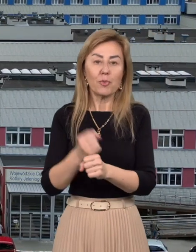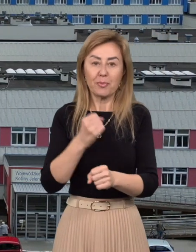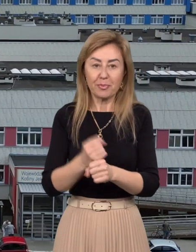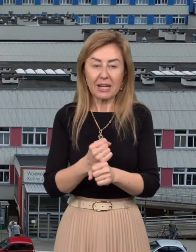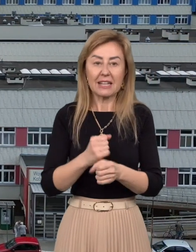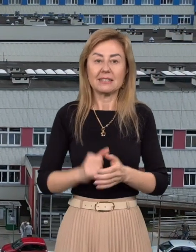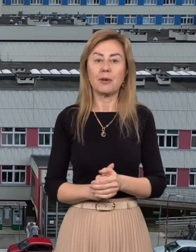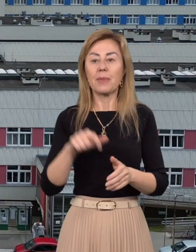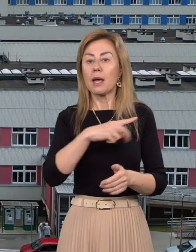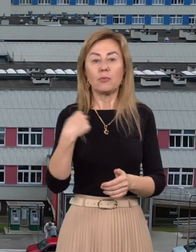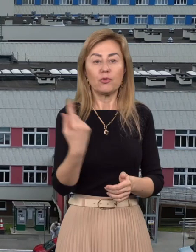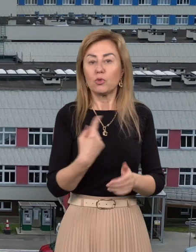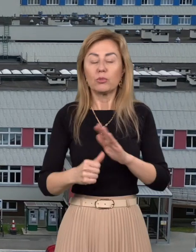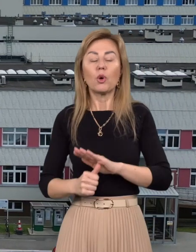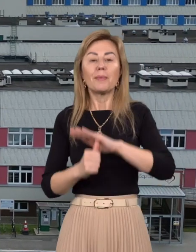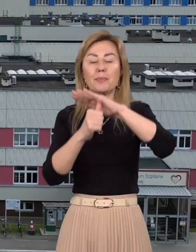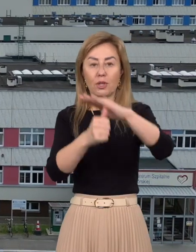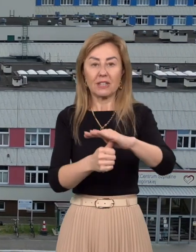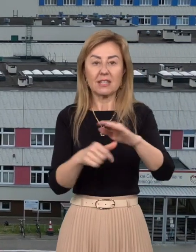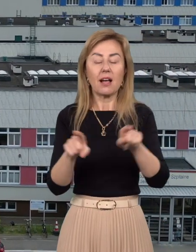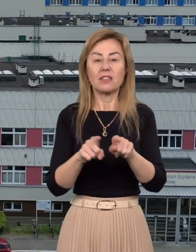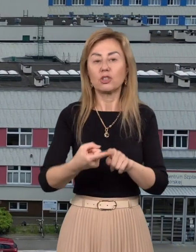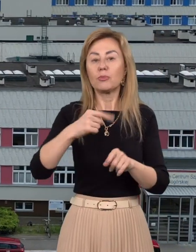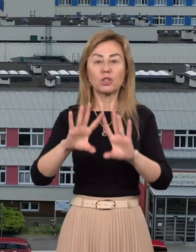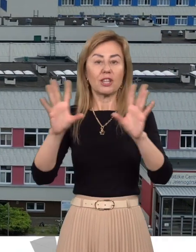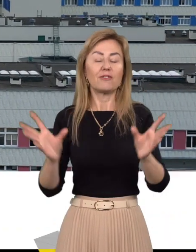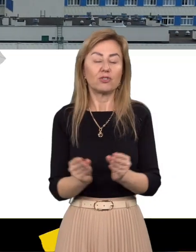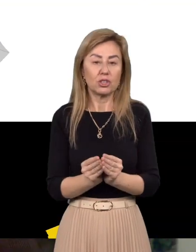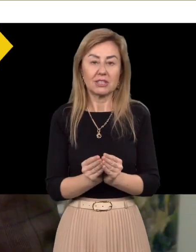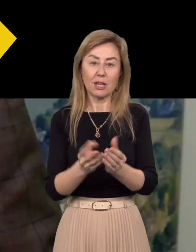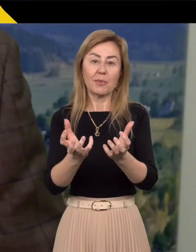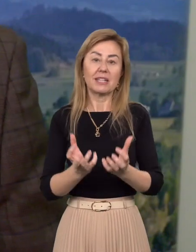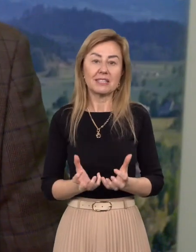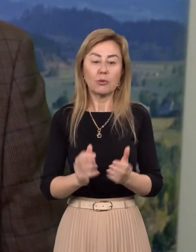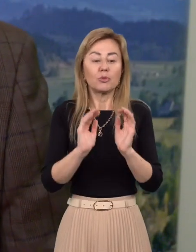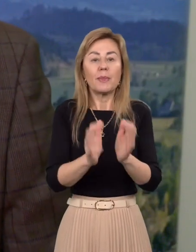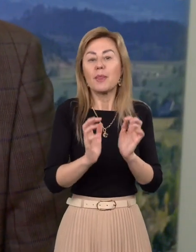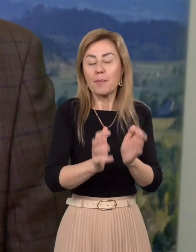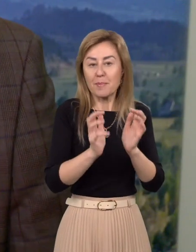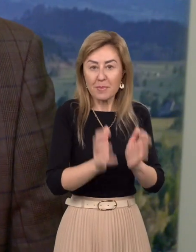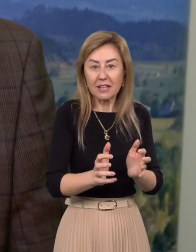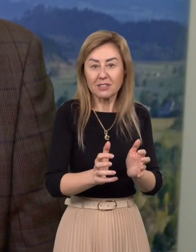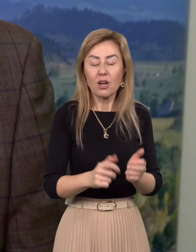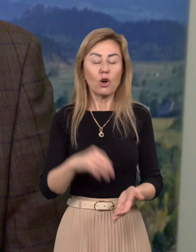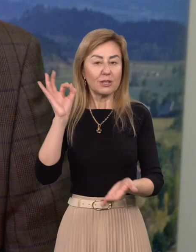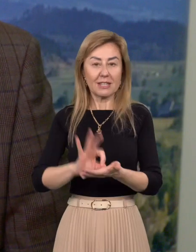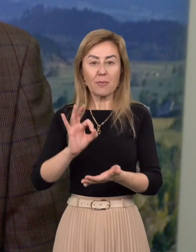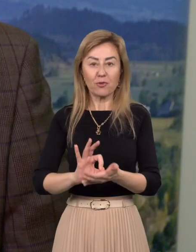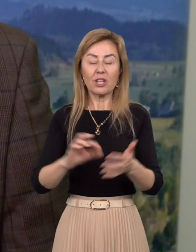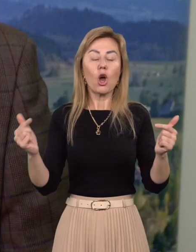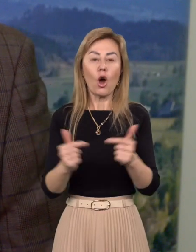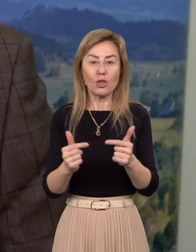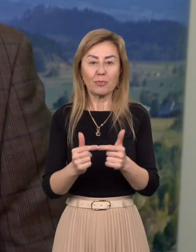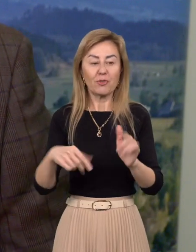organem prowadzącym, ale ze względu nade wszystko na dbałość o zapewnienie